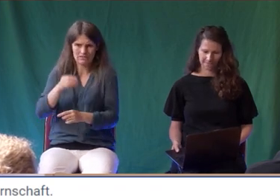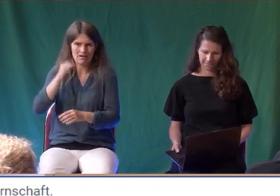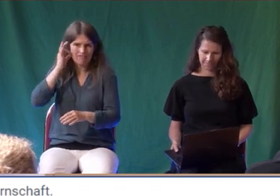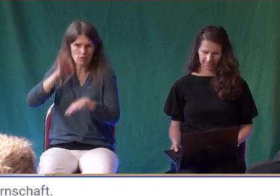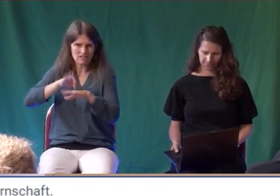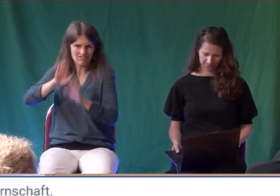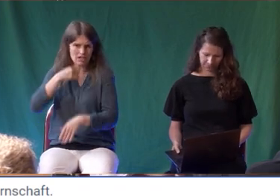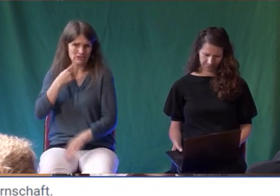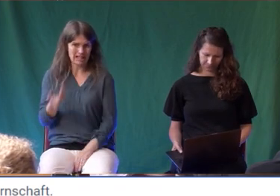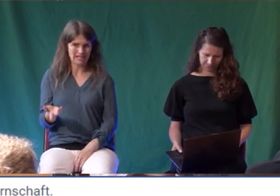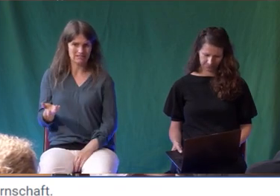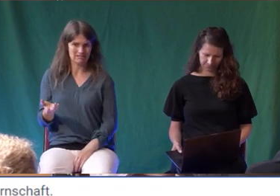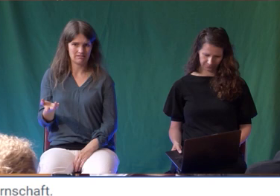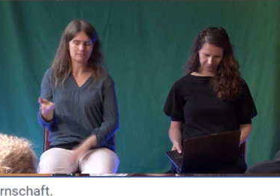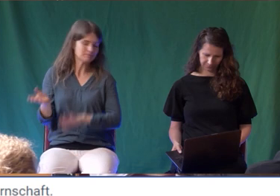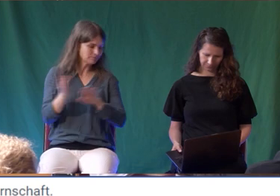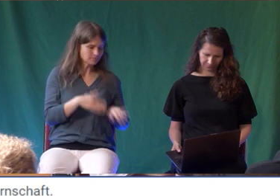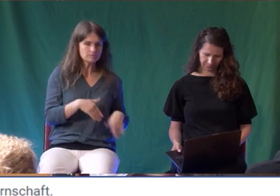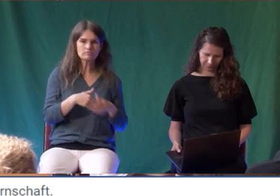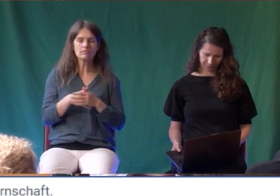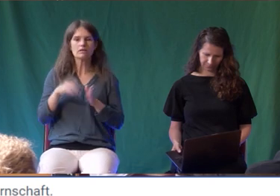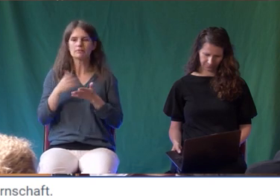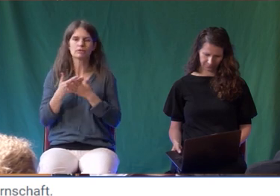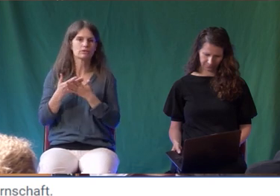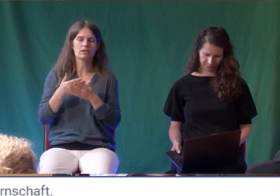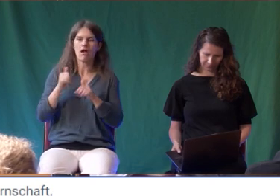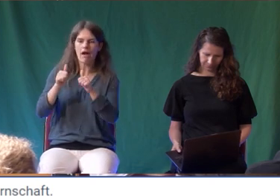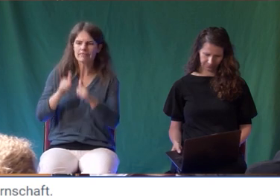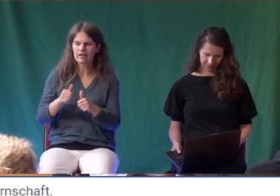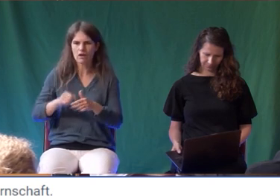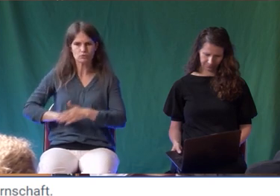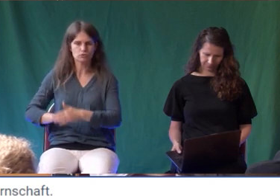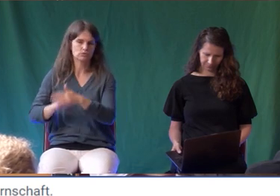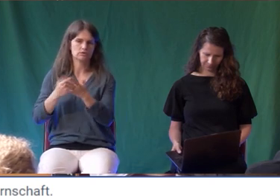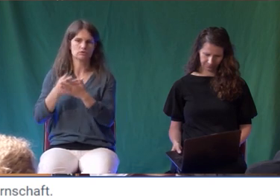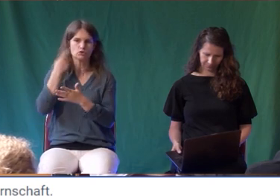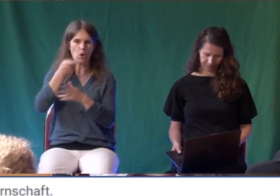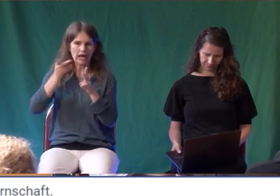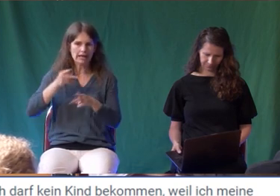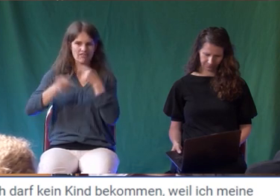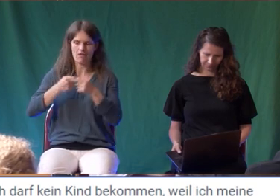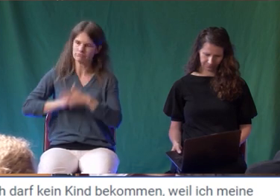setzte Standort über Antragstellung Unterstützung bei Sorgerechtsverfahren und und und und